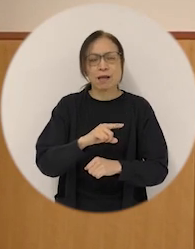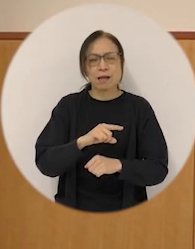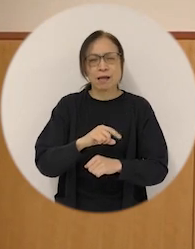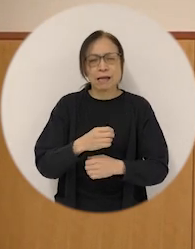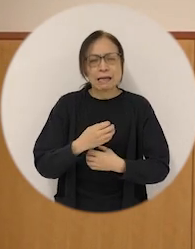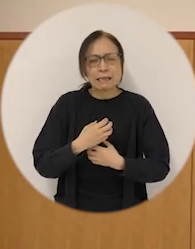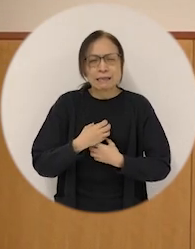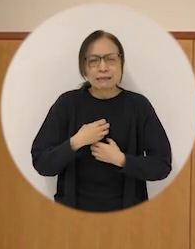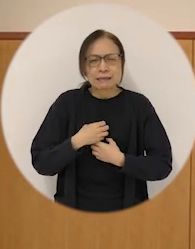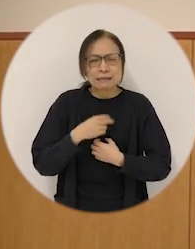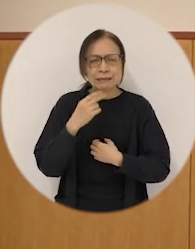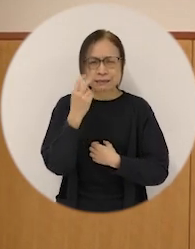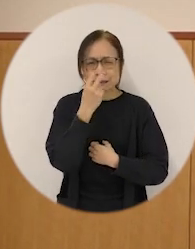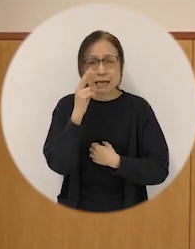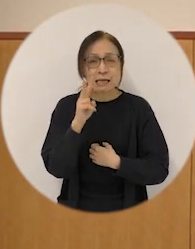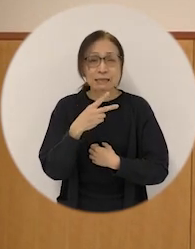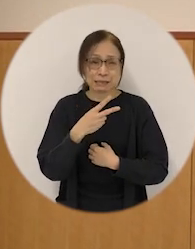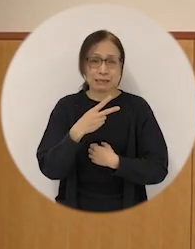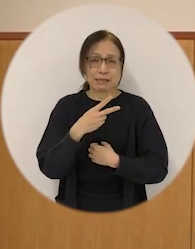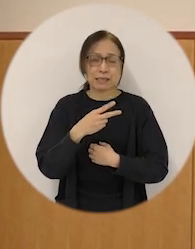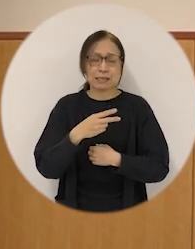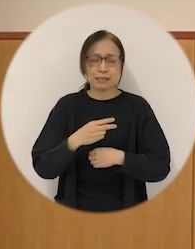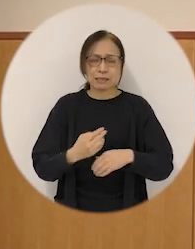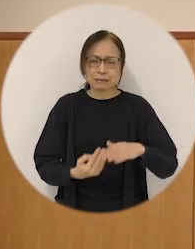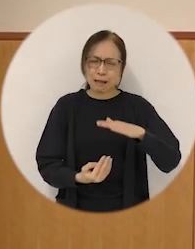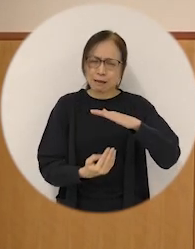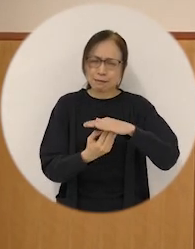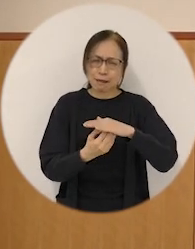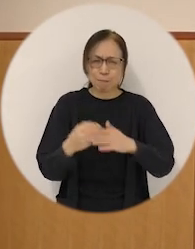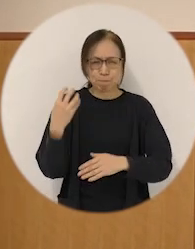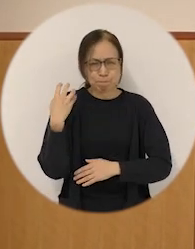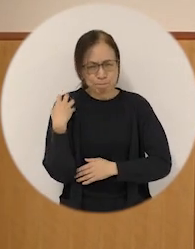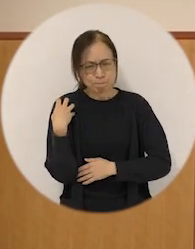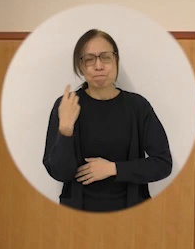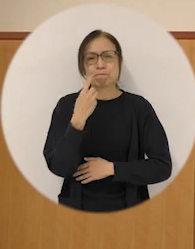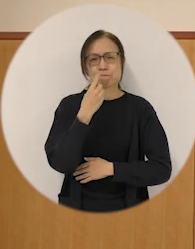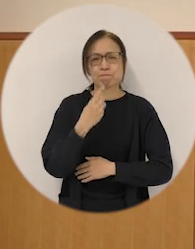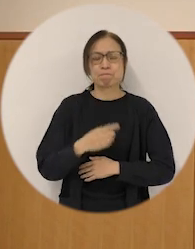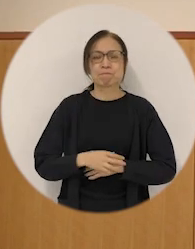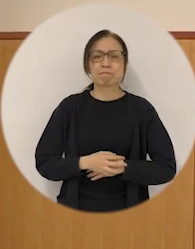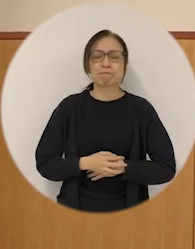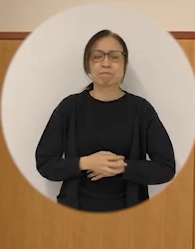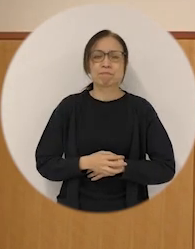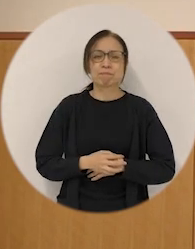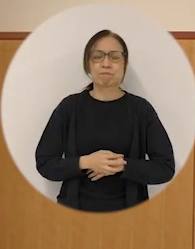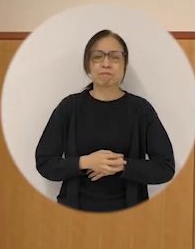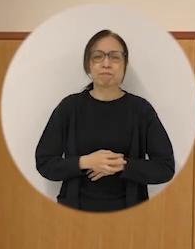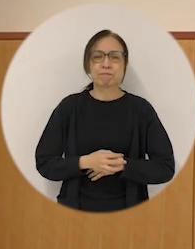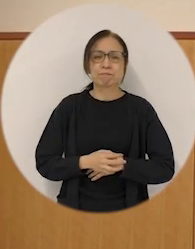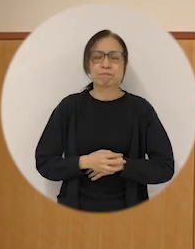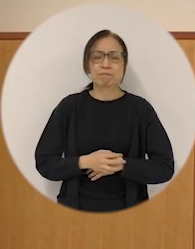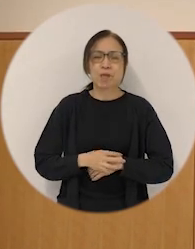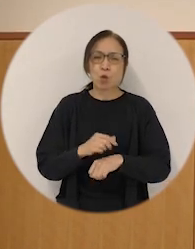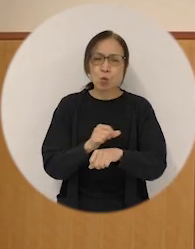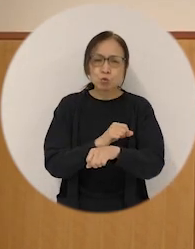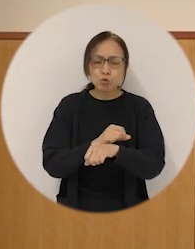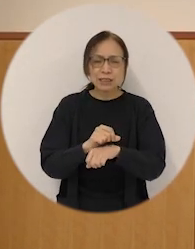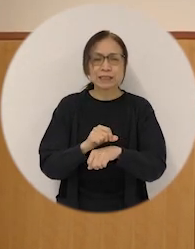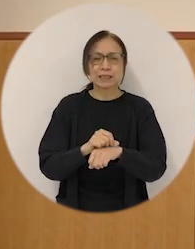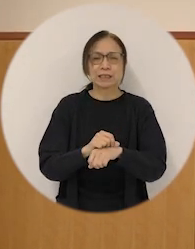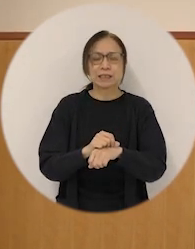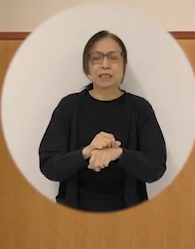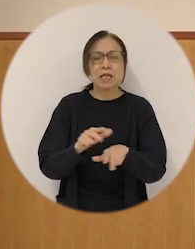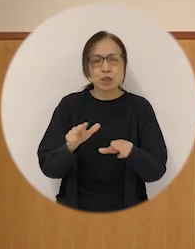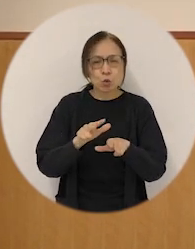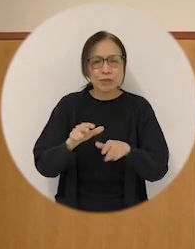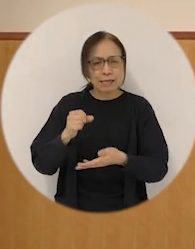大の使命だというふうに思ってまいりましたので、まあ、特にその行財政改革は、